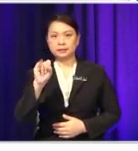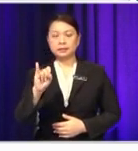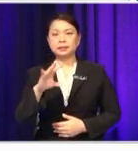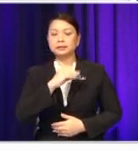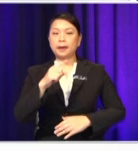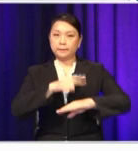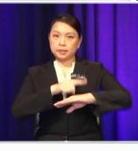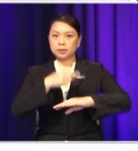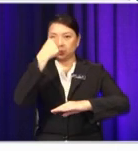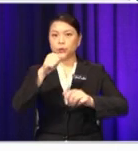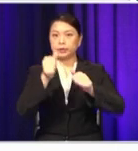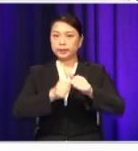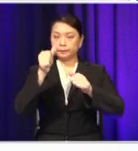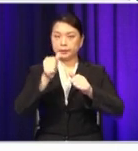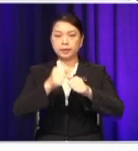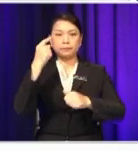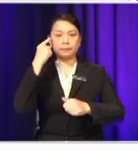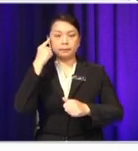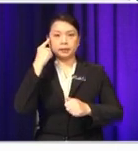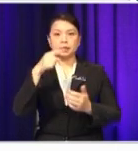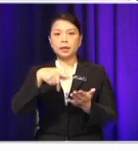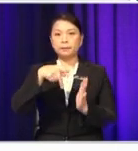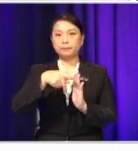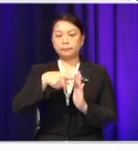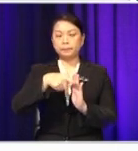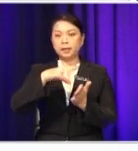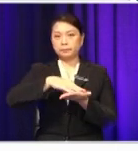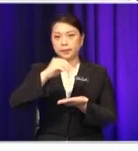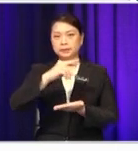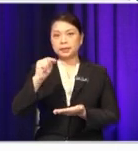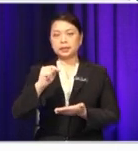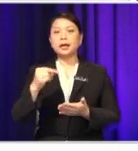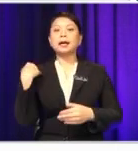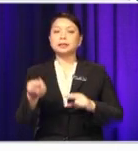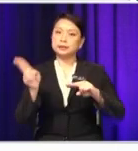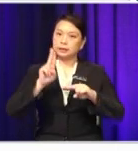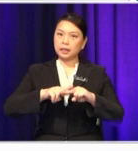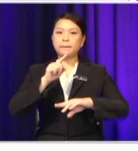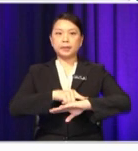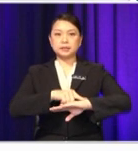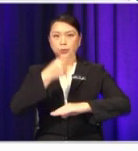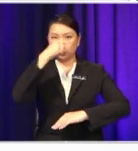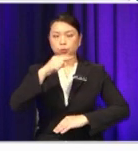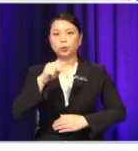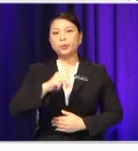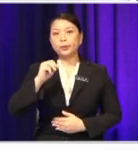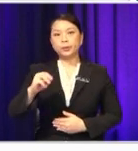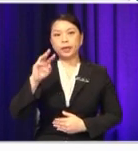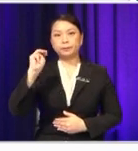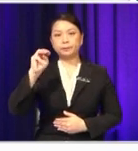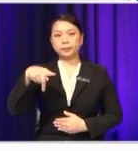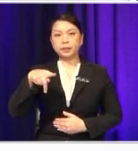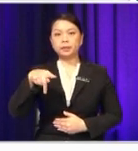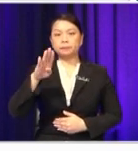bagi setiap mata pelajaran yang diuji itu akan diberikan tambahan masa bagi calon-calon yang MBPK ataupun yang berkeperluan